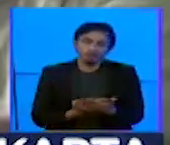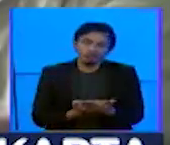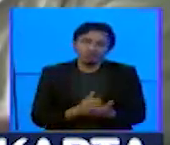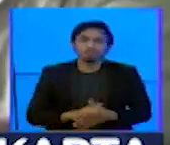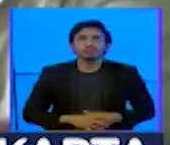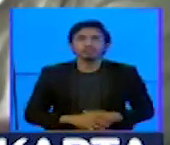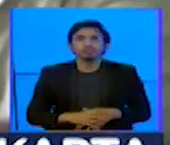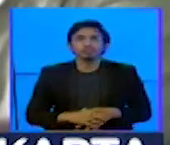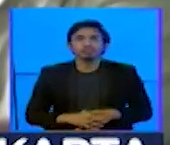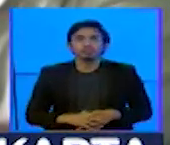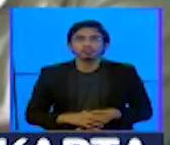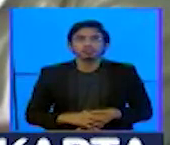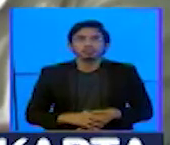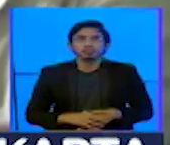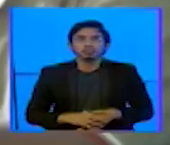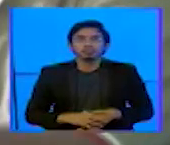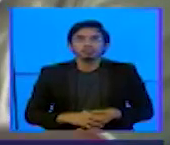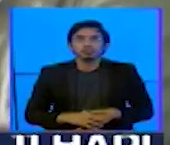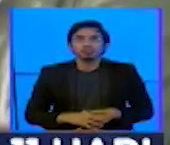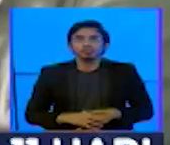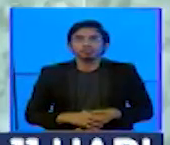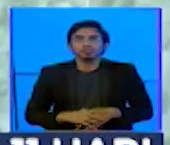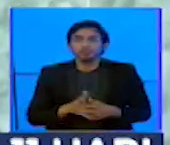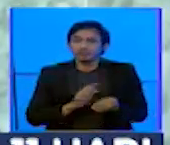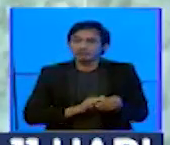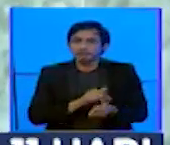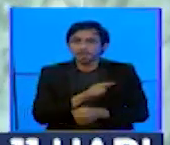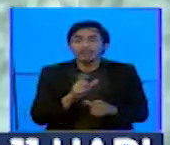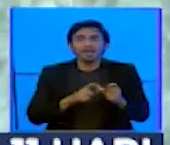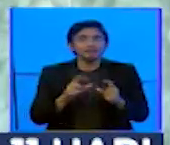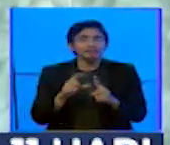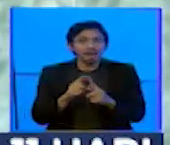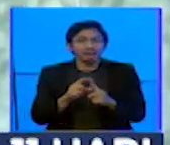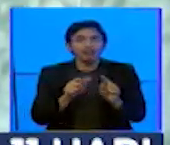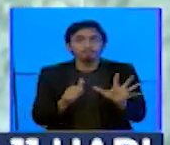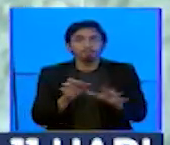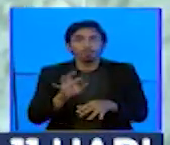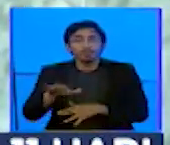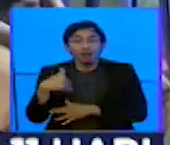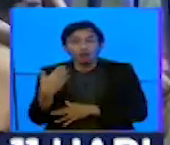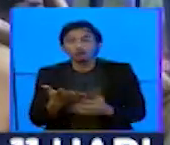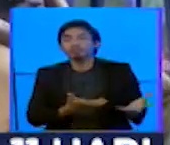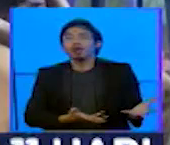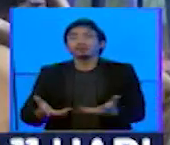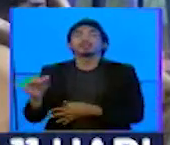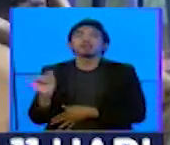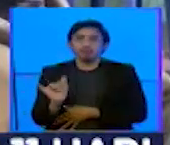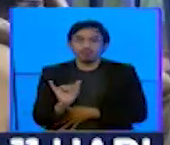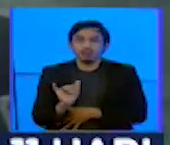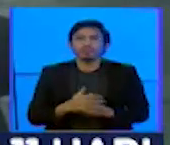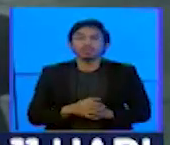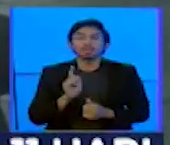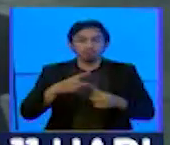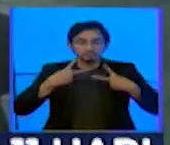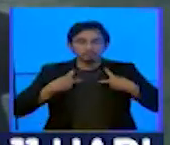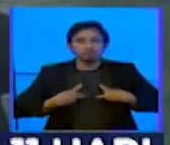anak perempuan dan istrinya, pasien COVID-19, SD 60 tahun dibawa ke rumah sakit untuk diperiksa. Dirawat di